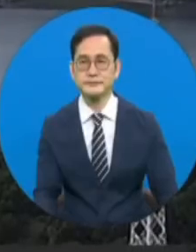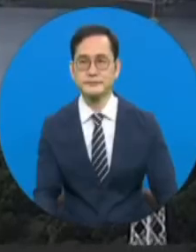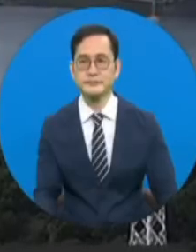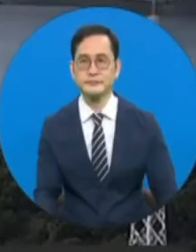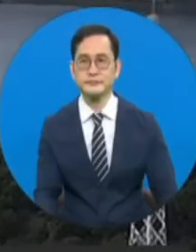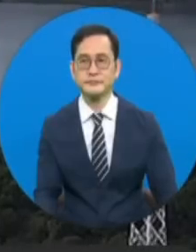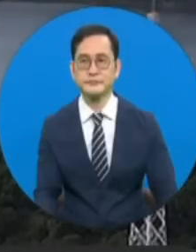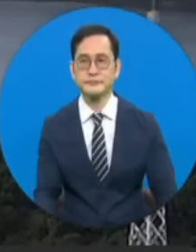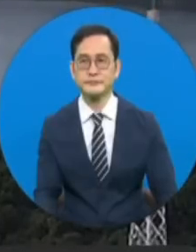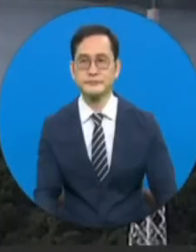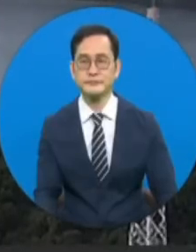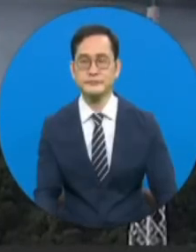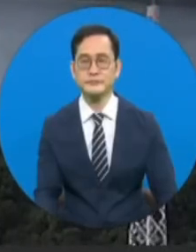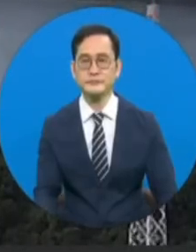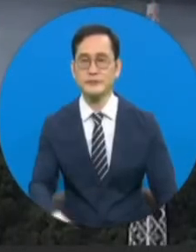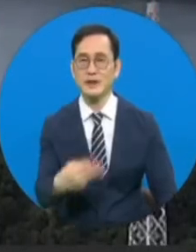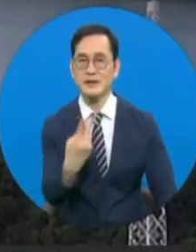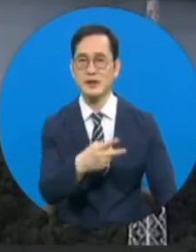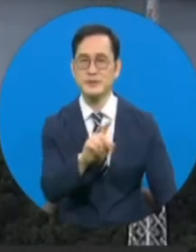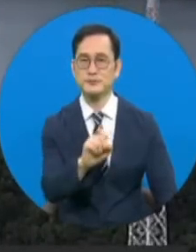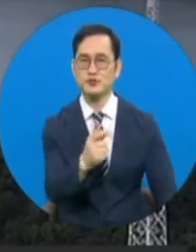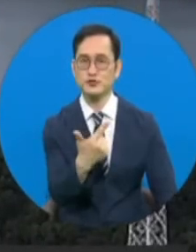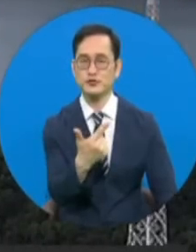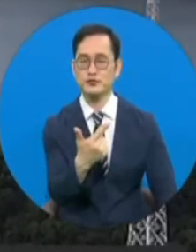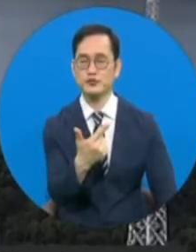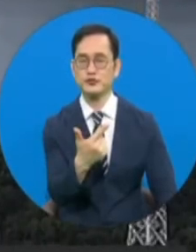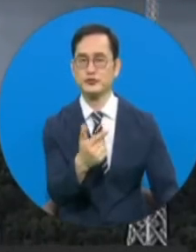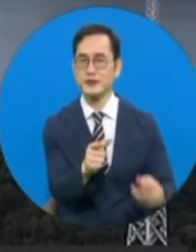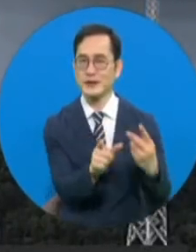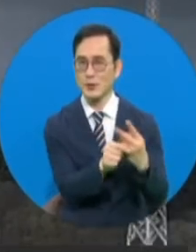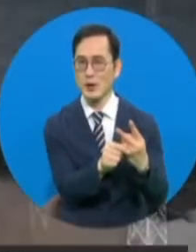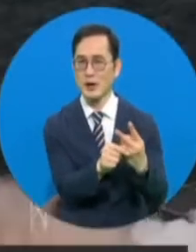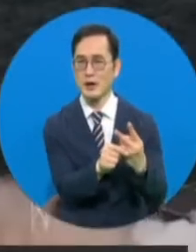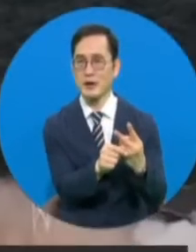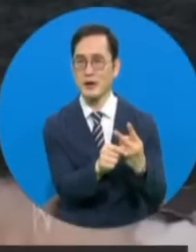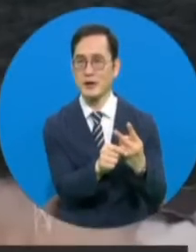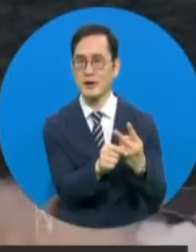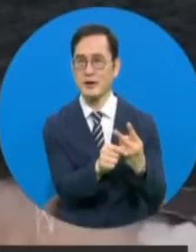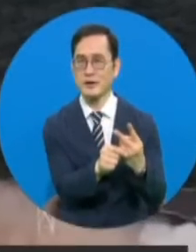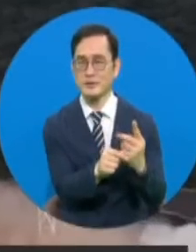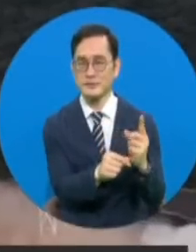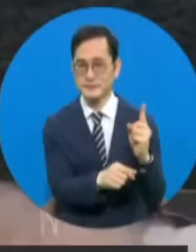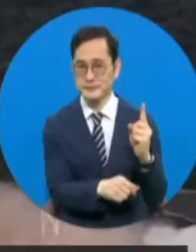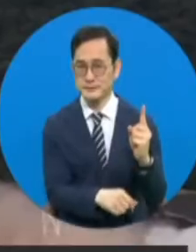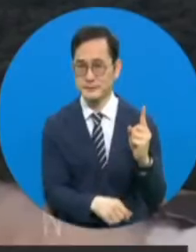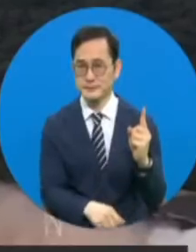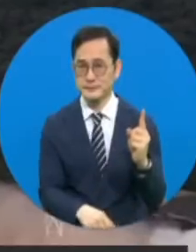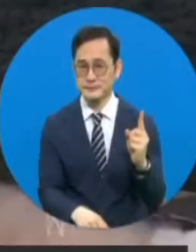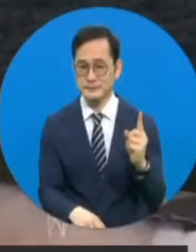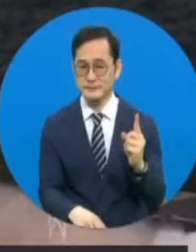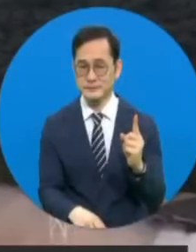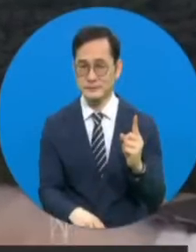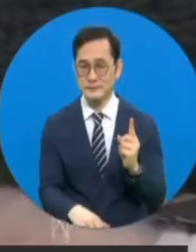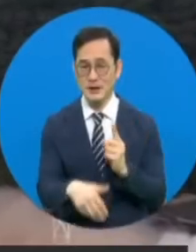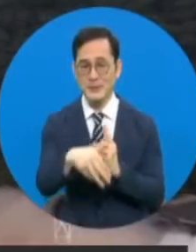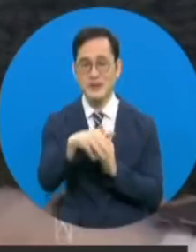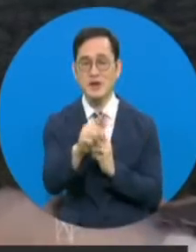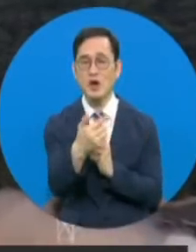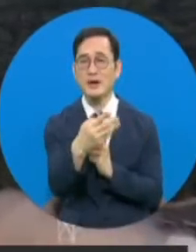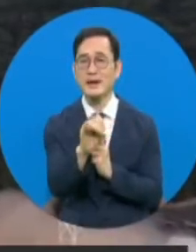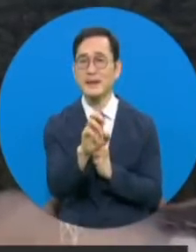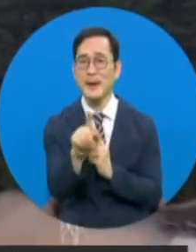자 지금 2016년 2월에 발사한 광명성호와 천리마 형을 비교해